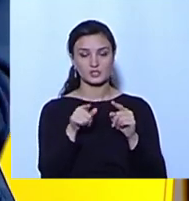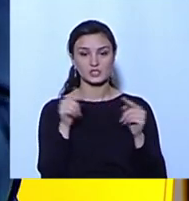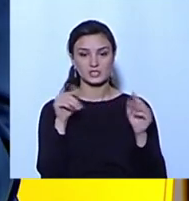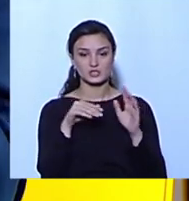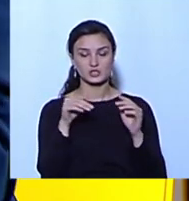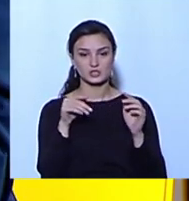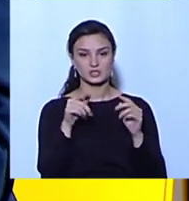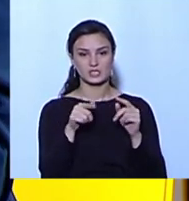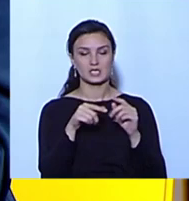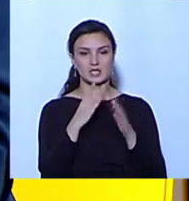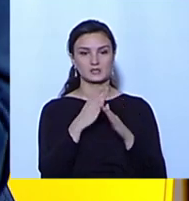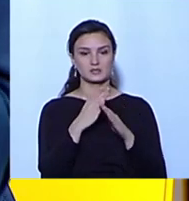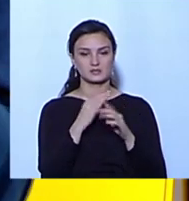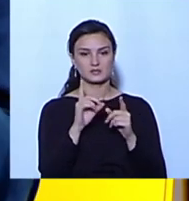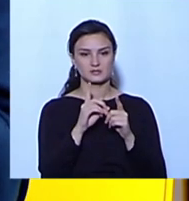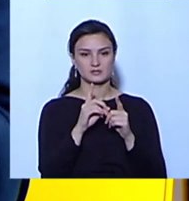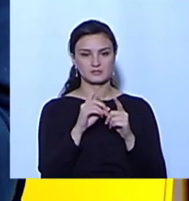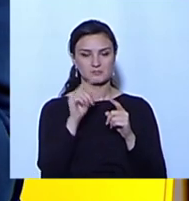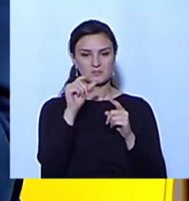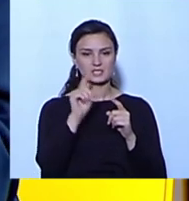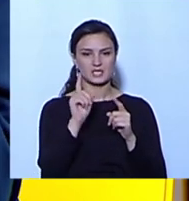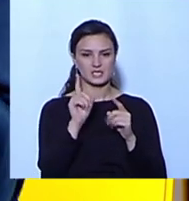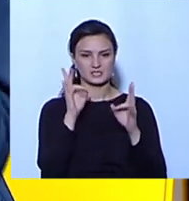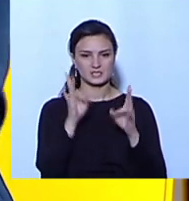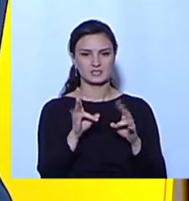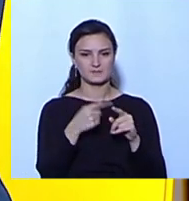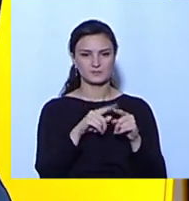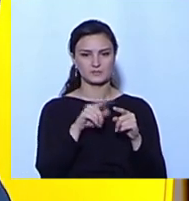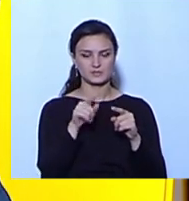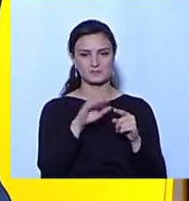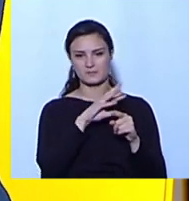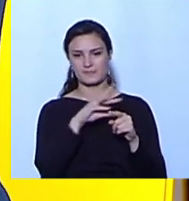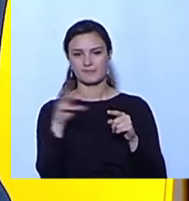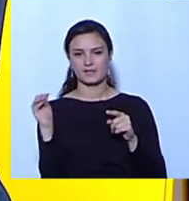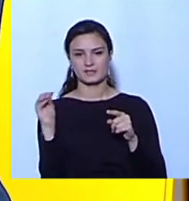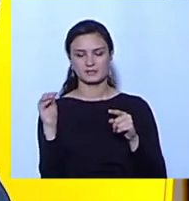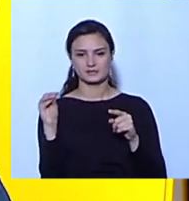შედარებით პატარა უბანი დაზიანებული და არ არის თქვა ეს მთელი